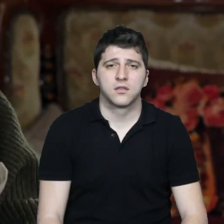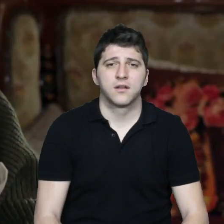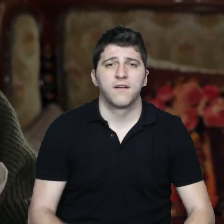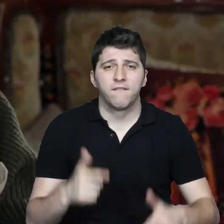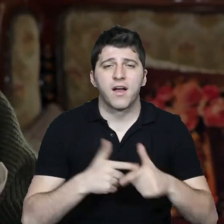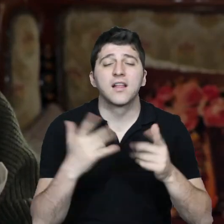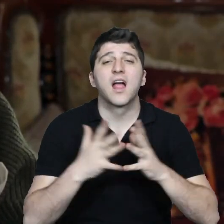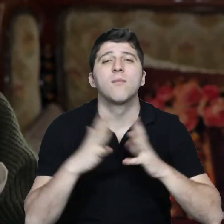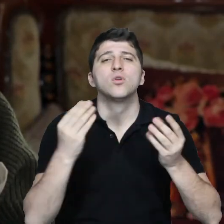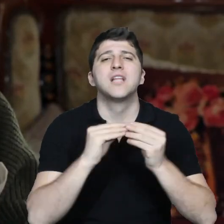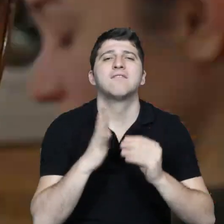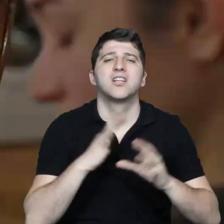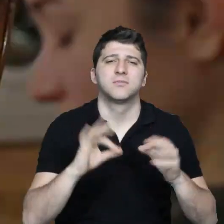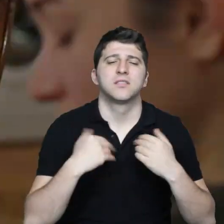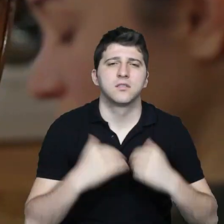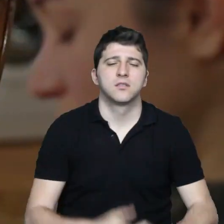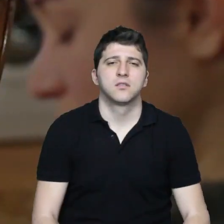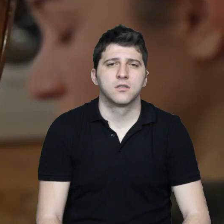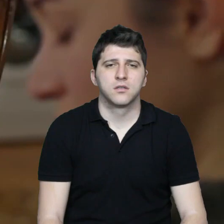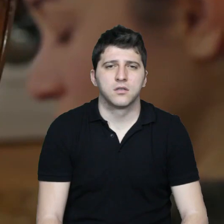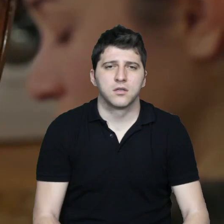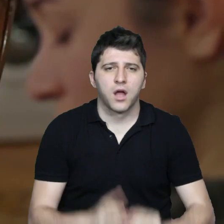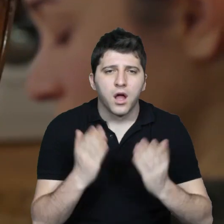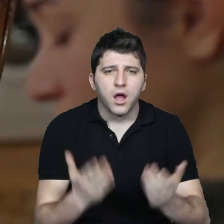Fatih'ten daha büyük dertlerim var benim şimdi. Aa.